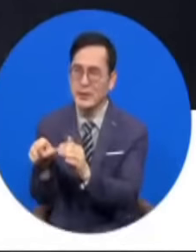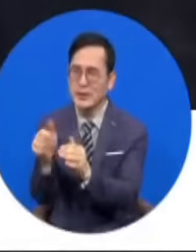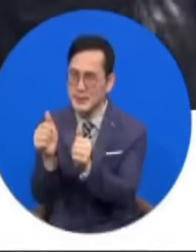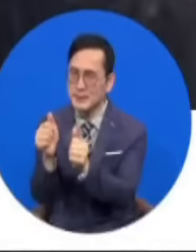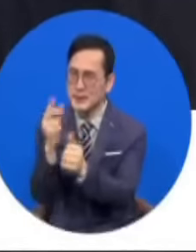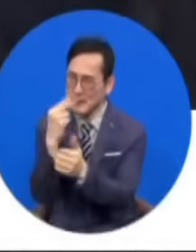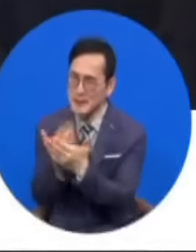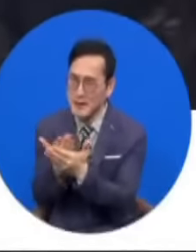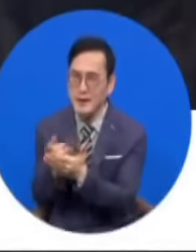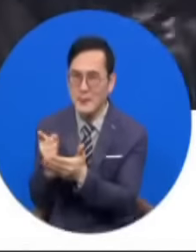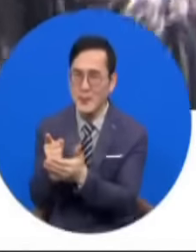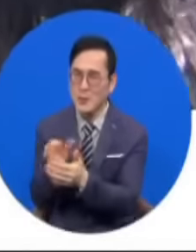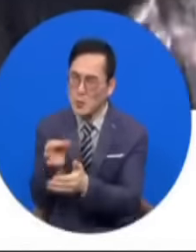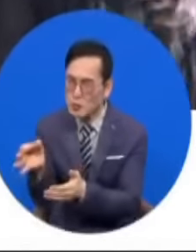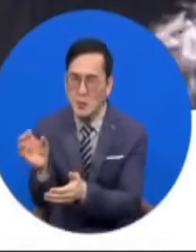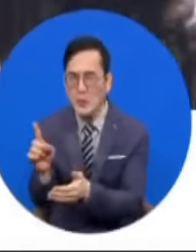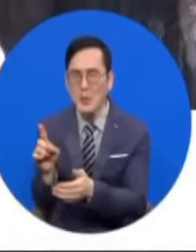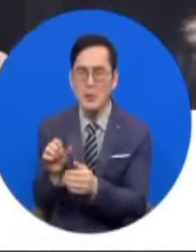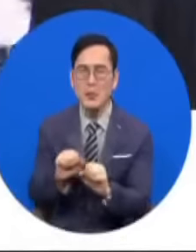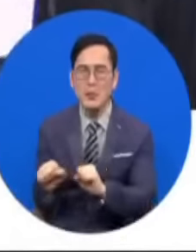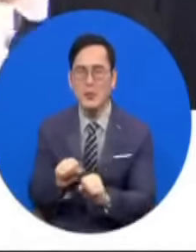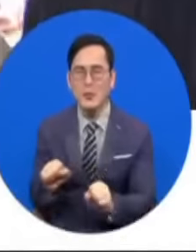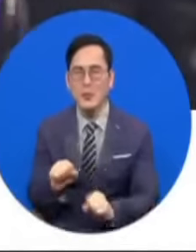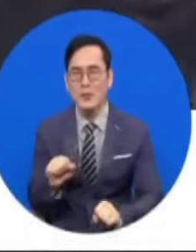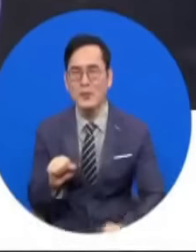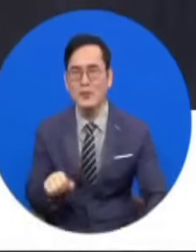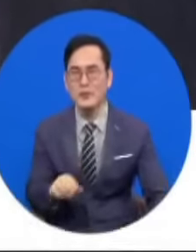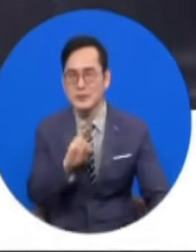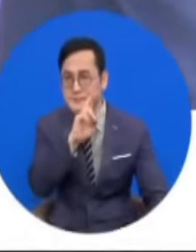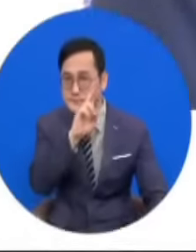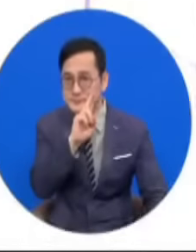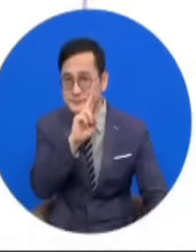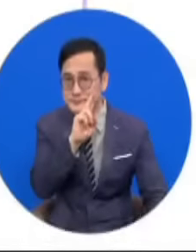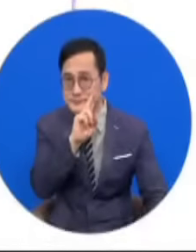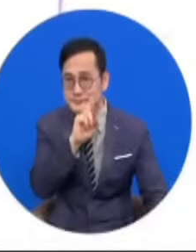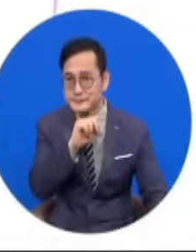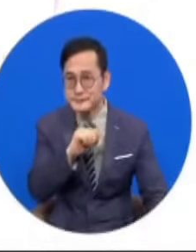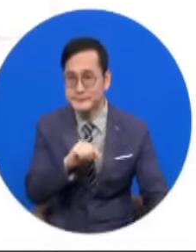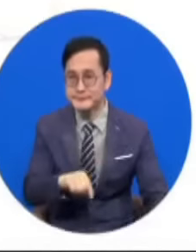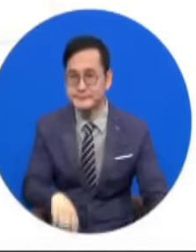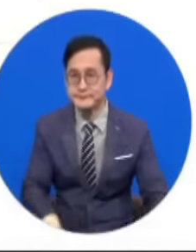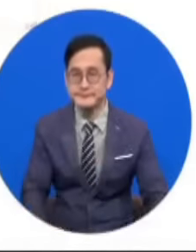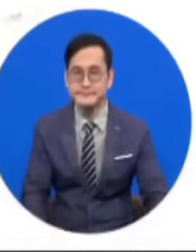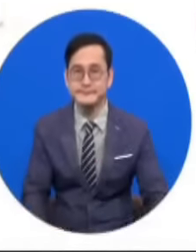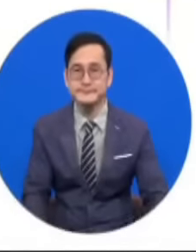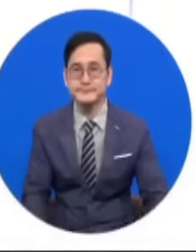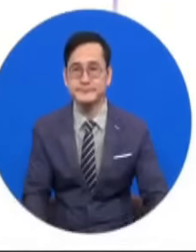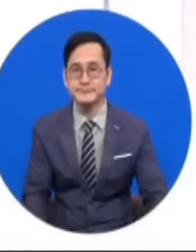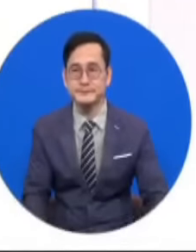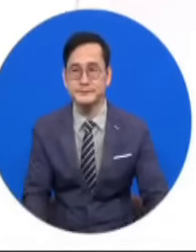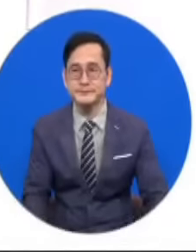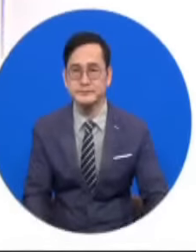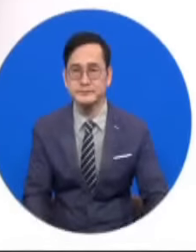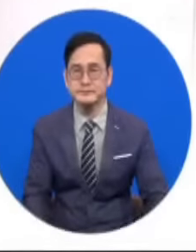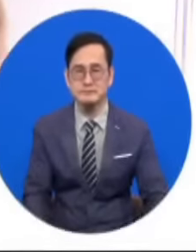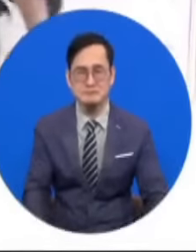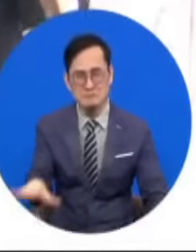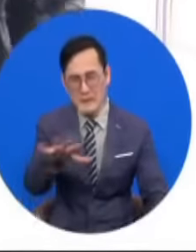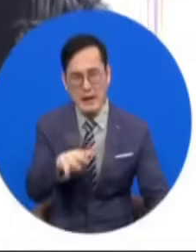총 정리되는 확정 판결이 나오면 이제 드러날 것 같습니다마는 지금 김만배 씨가 배우에서 모든 걸 총 조정하고